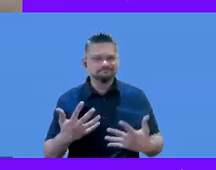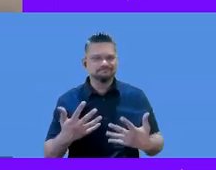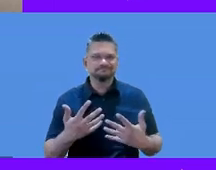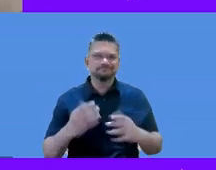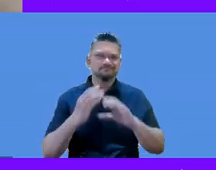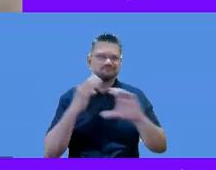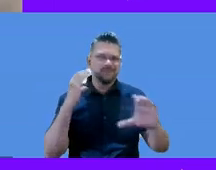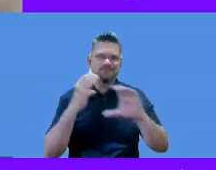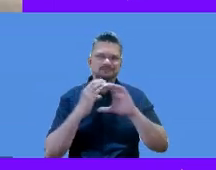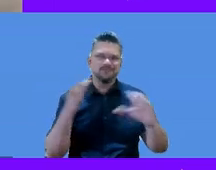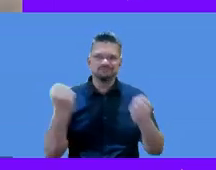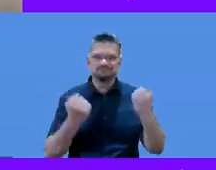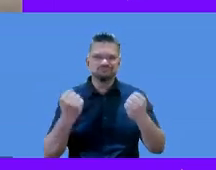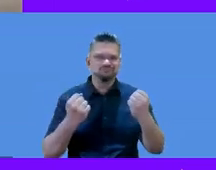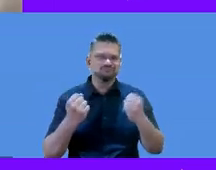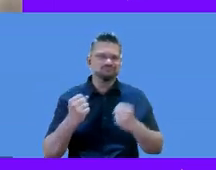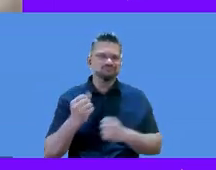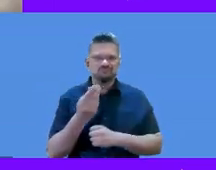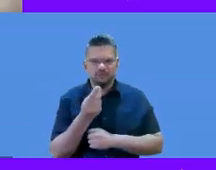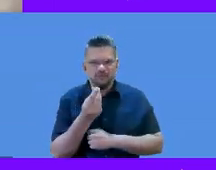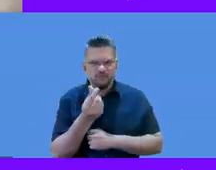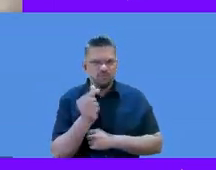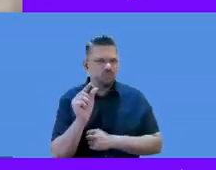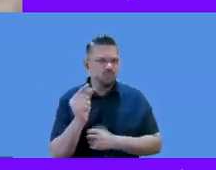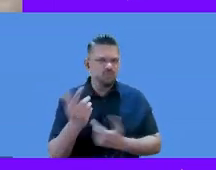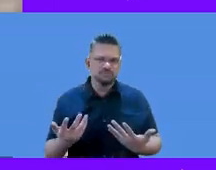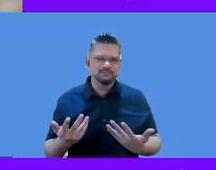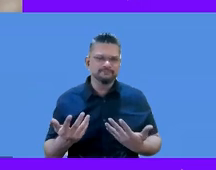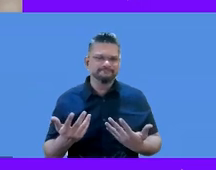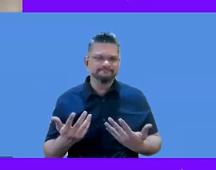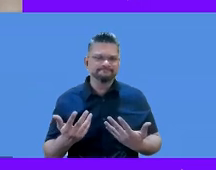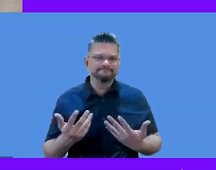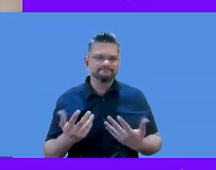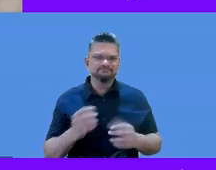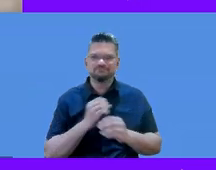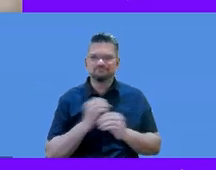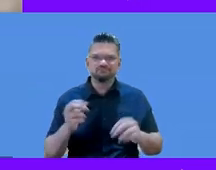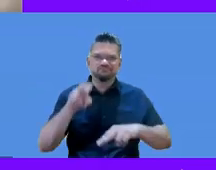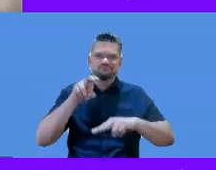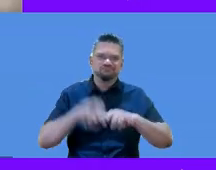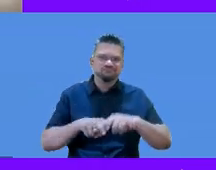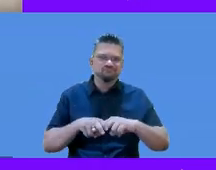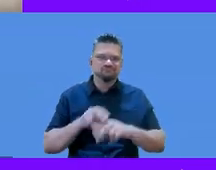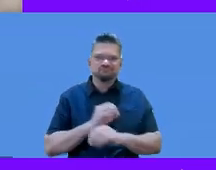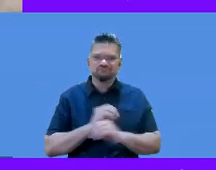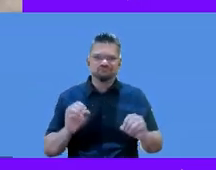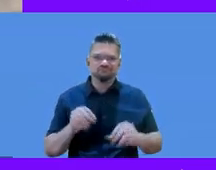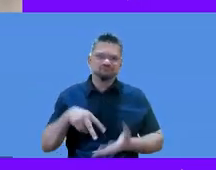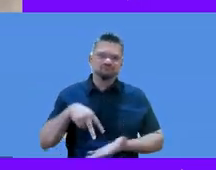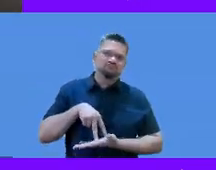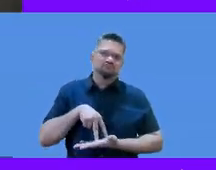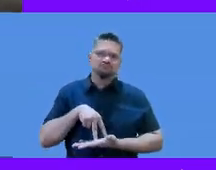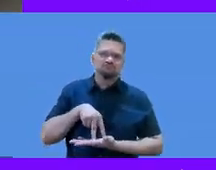hiyo inasababisha watu kusimama kwenye magari. Na katika kusimama katika magari mnaweza